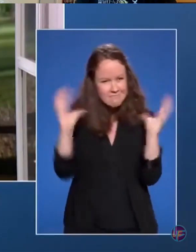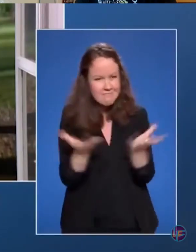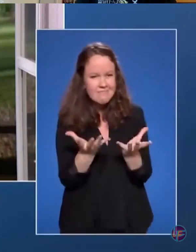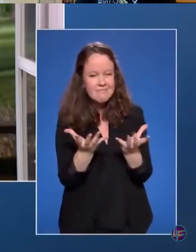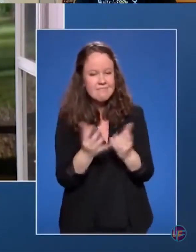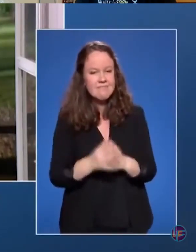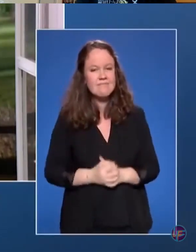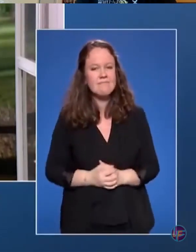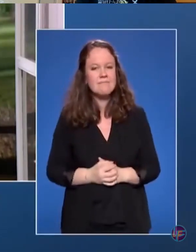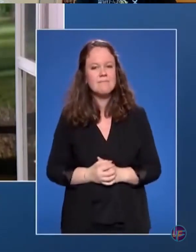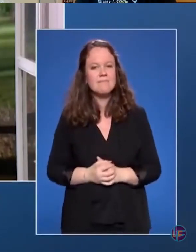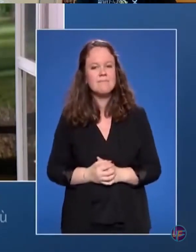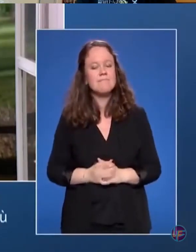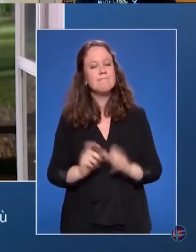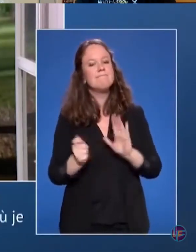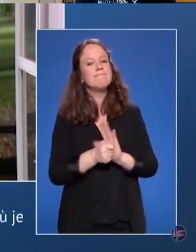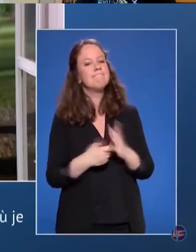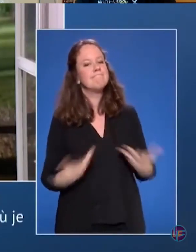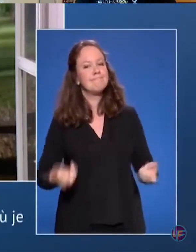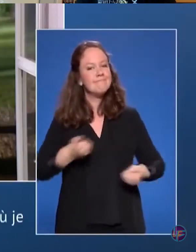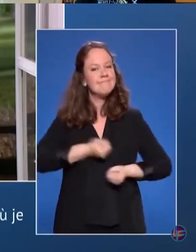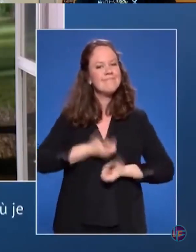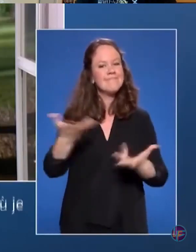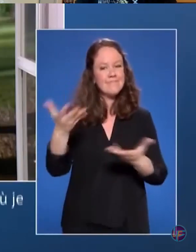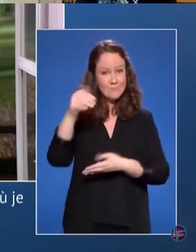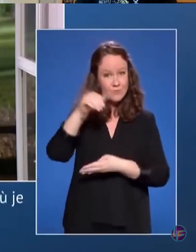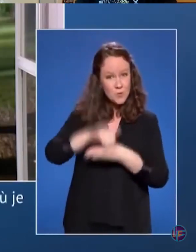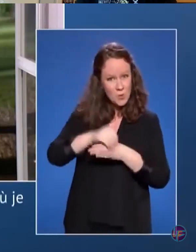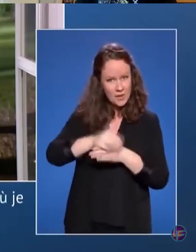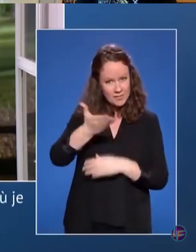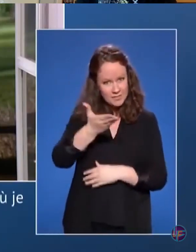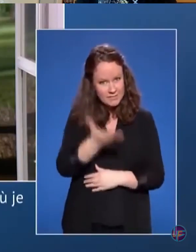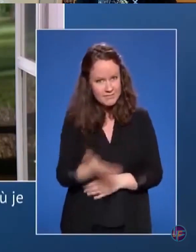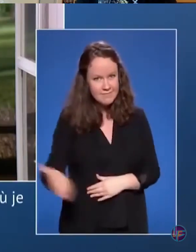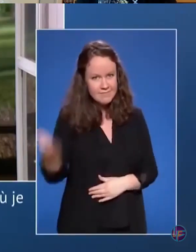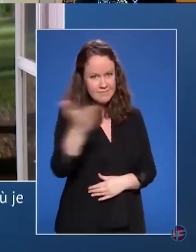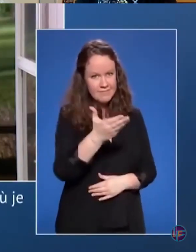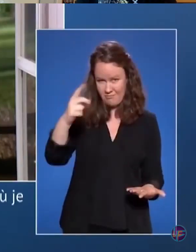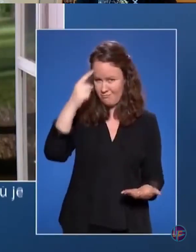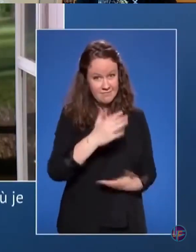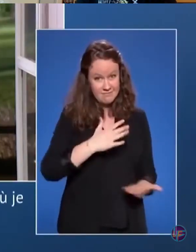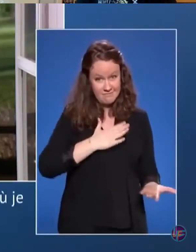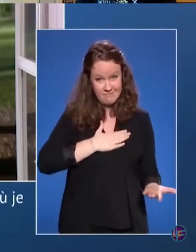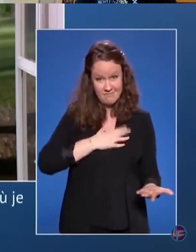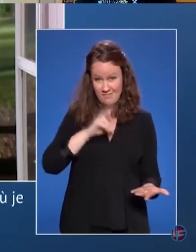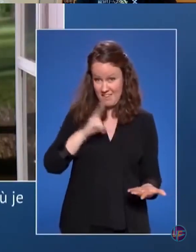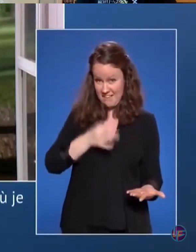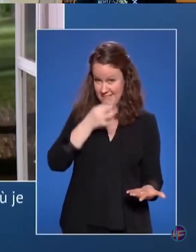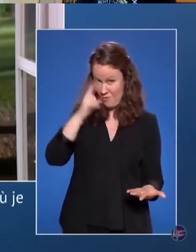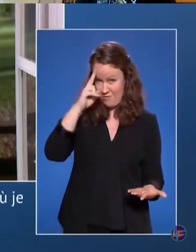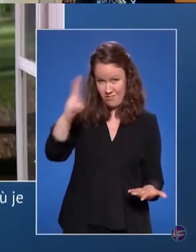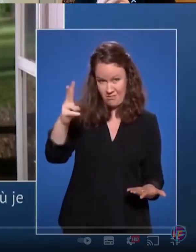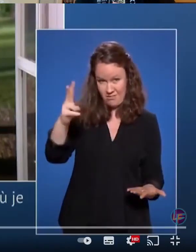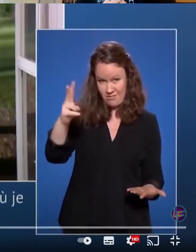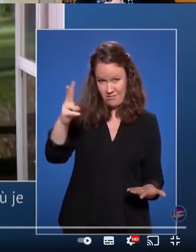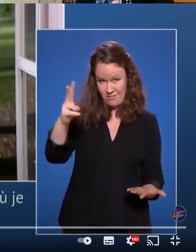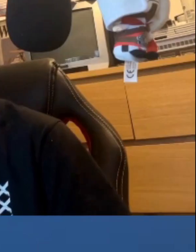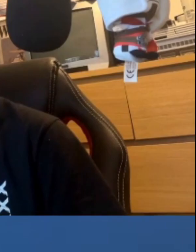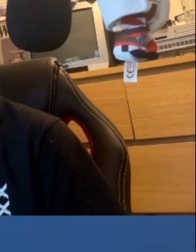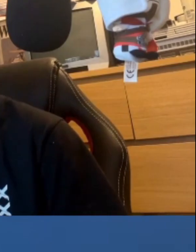au moment où je m'exprime devant vous ce soir Je veux vous dire que je suis résolument autiste pour l'année qui vient